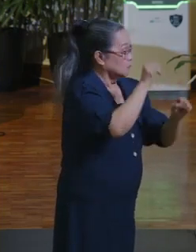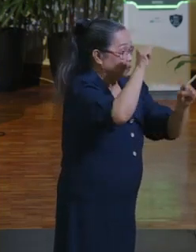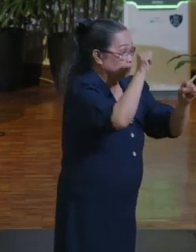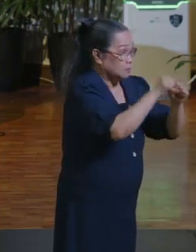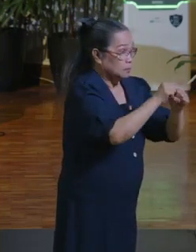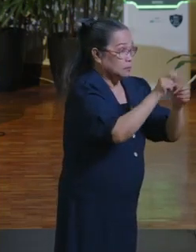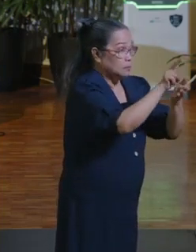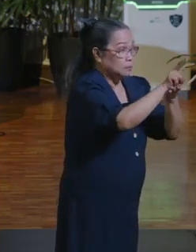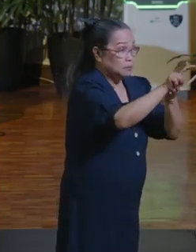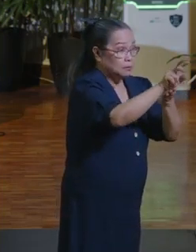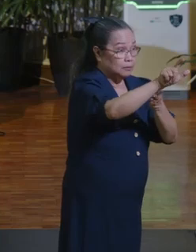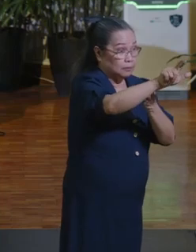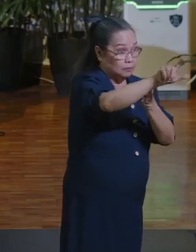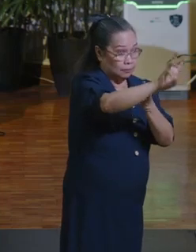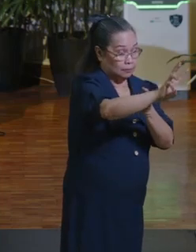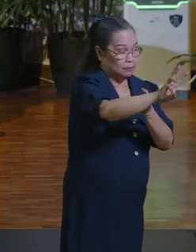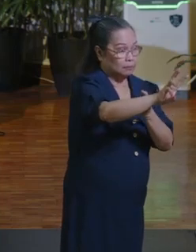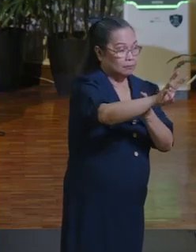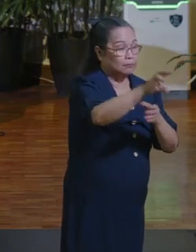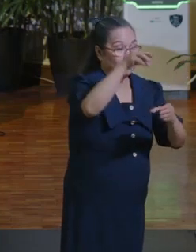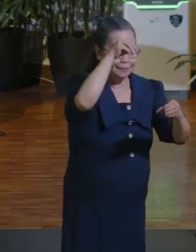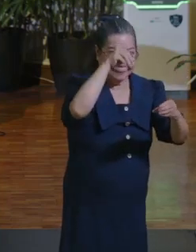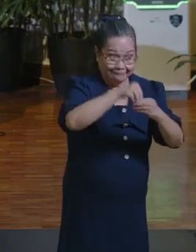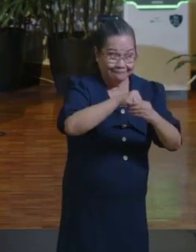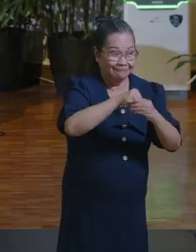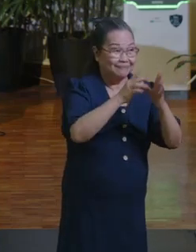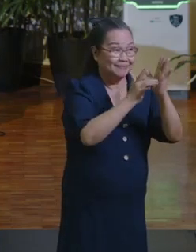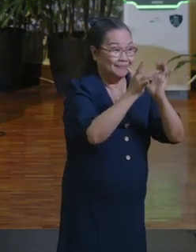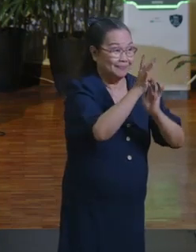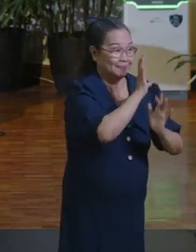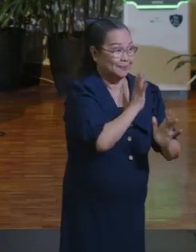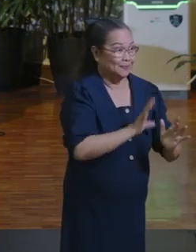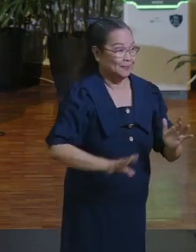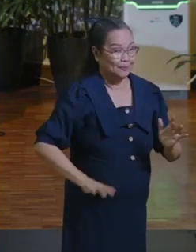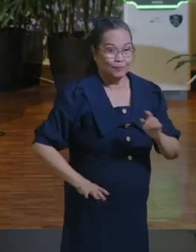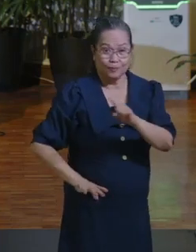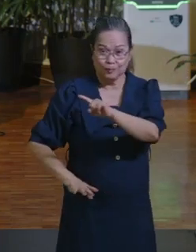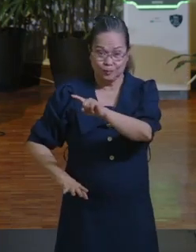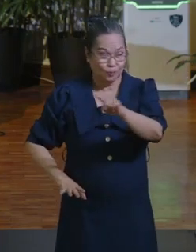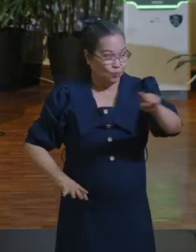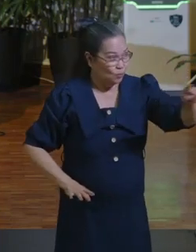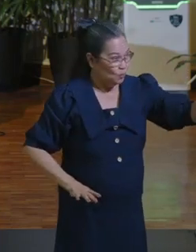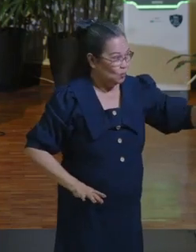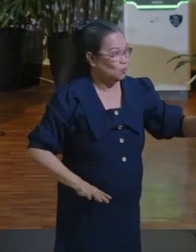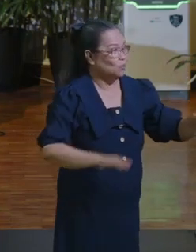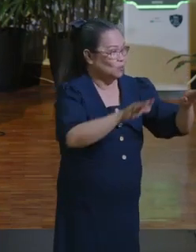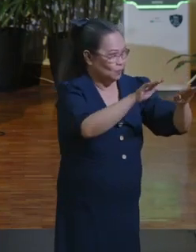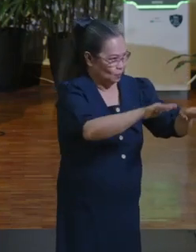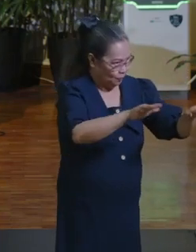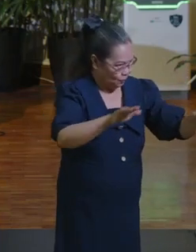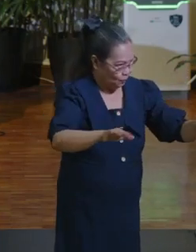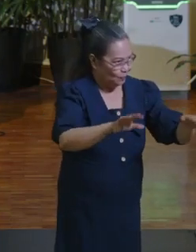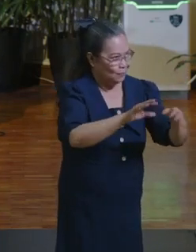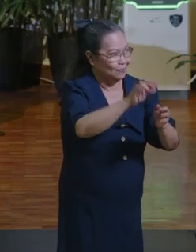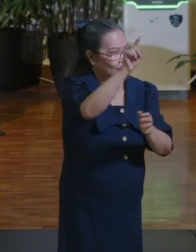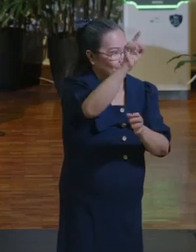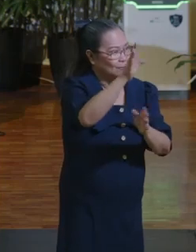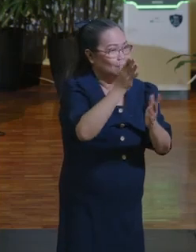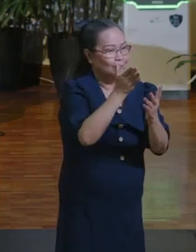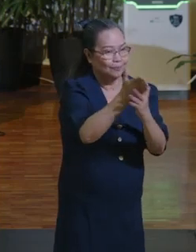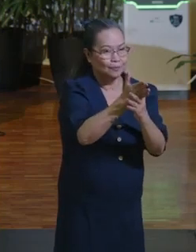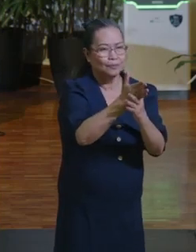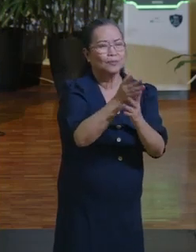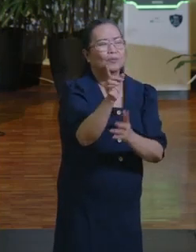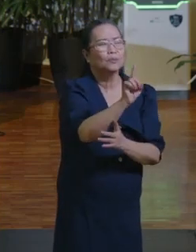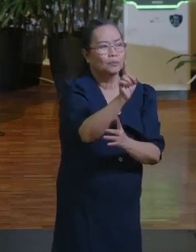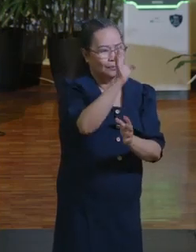verse 26, "For in Christ Jesus, you are all sons of God through faith." Kung babasahin